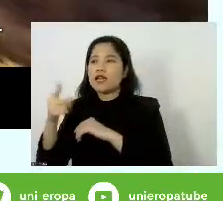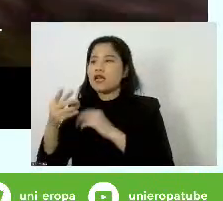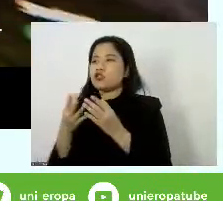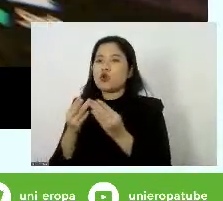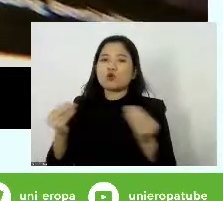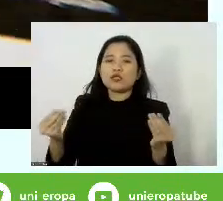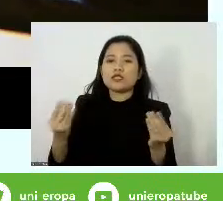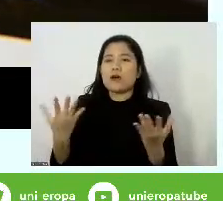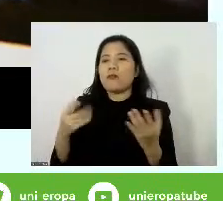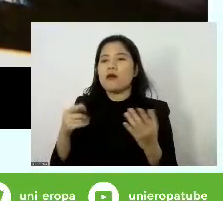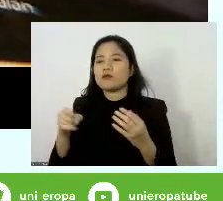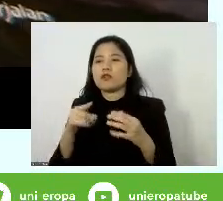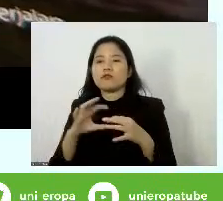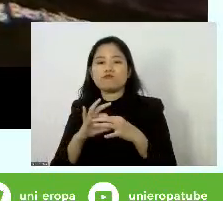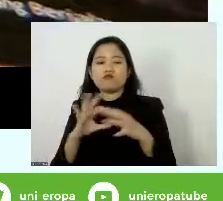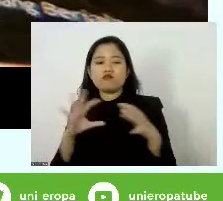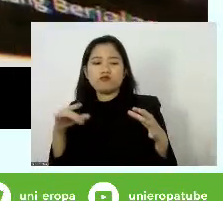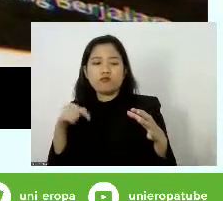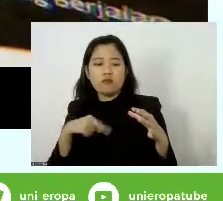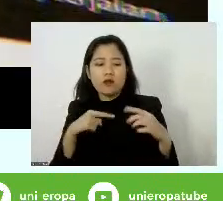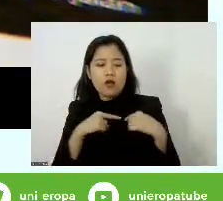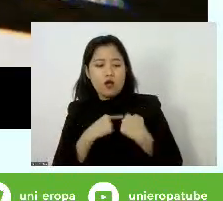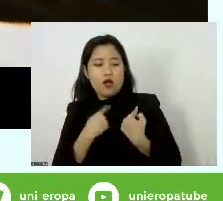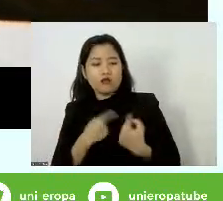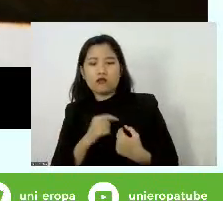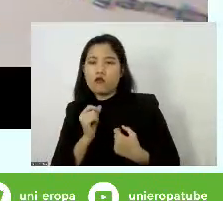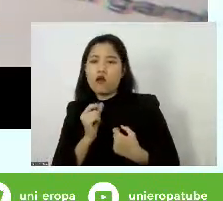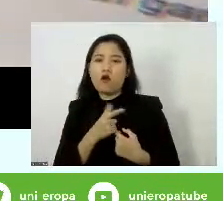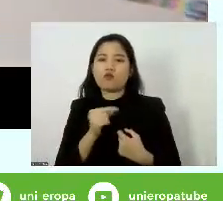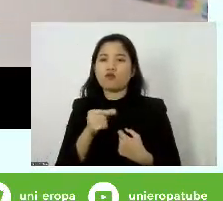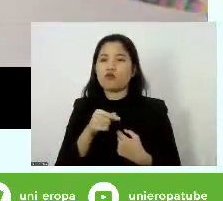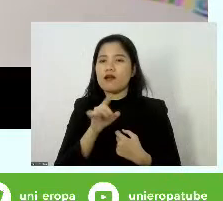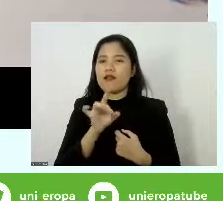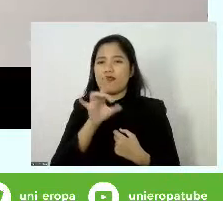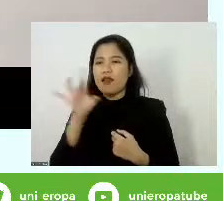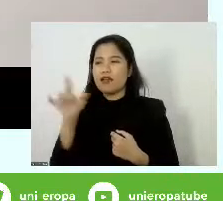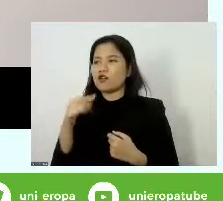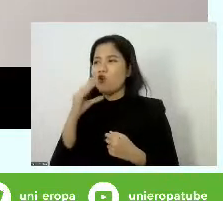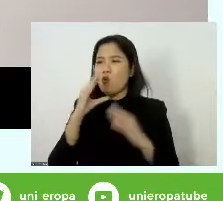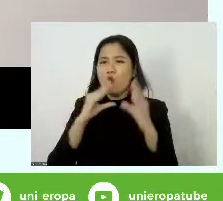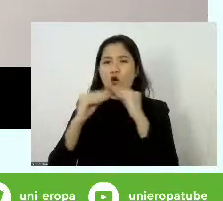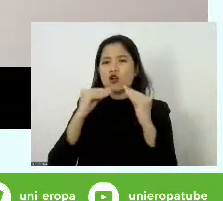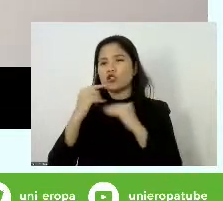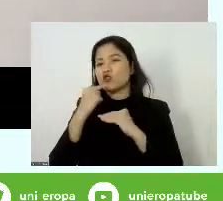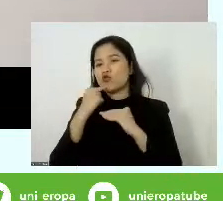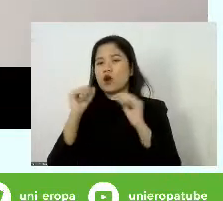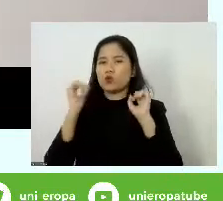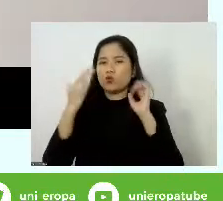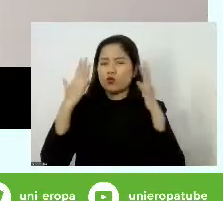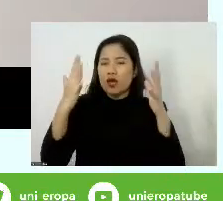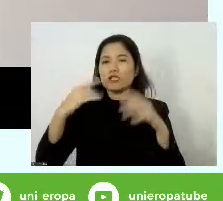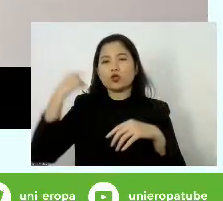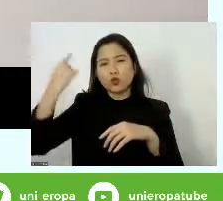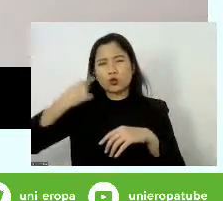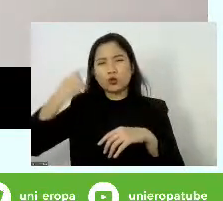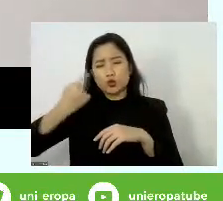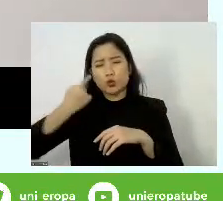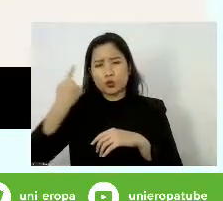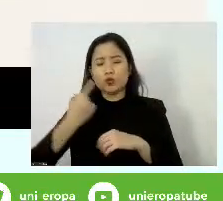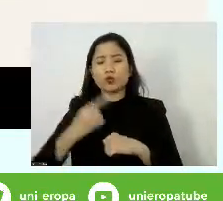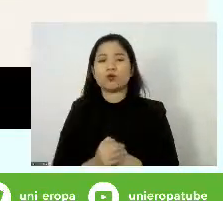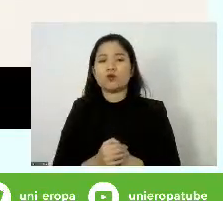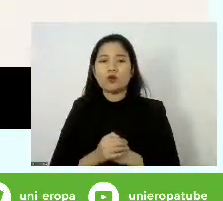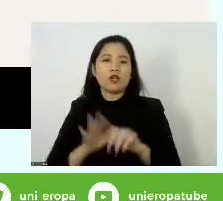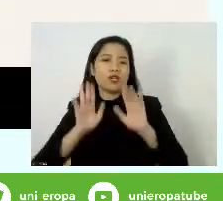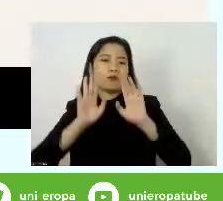outside of mine odog Radar dengan ngomongin isu hutan aja terus-terusan setiap hari terus aneh betul